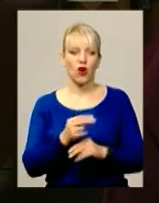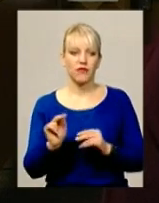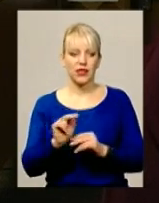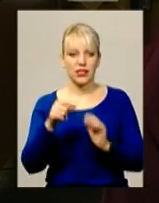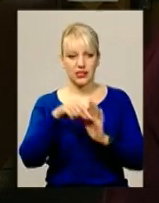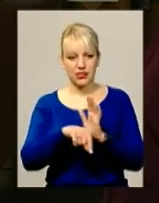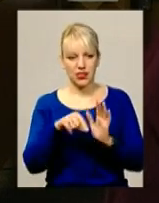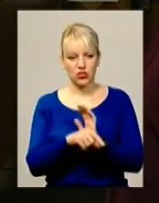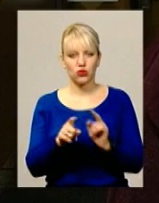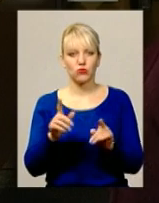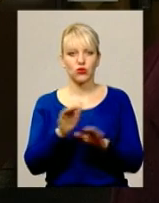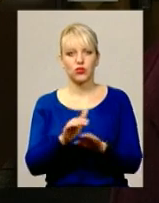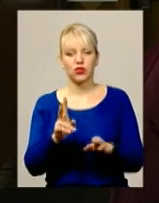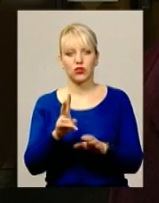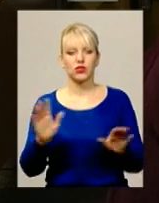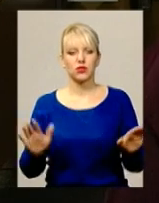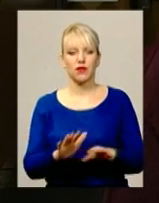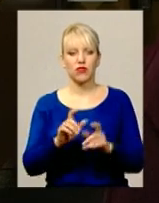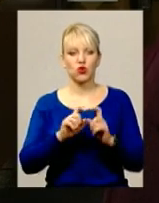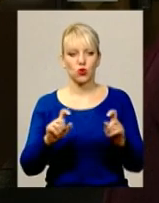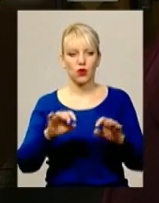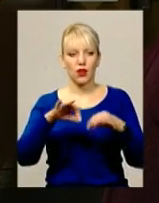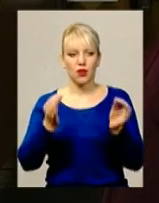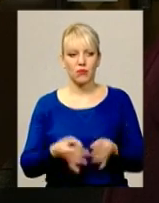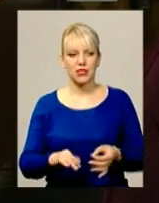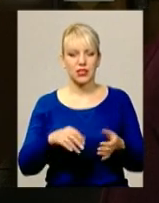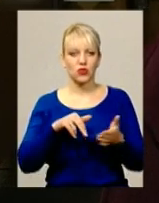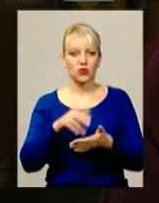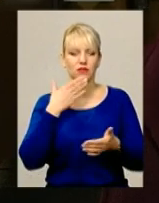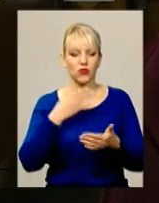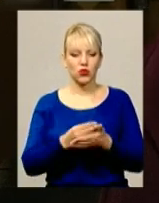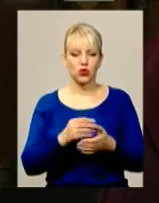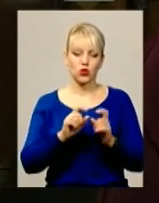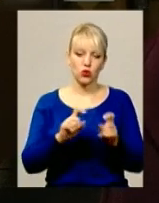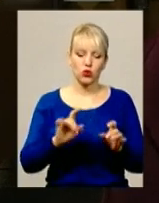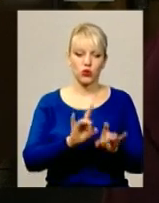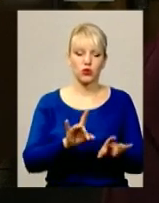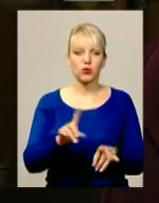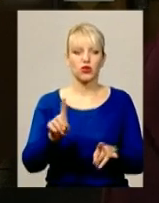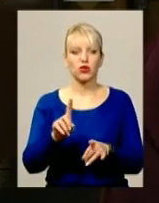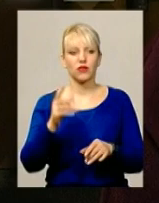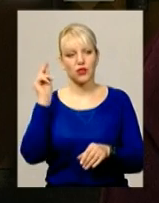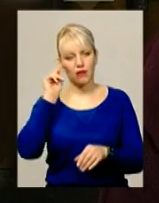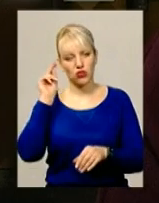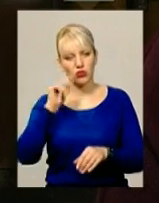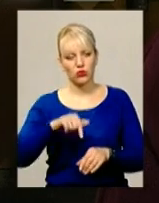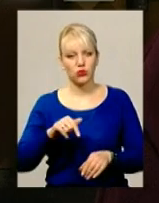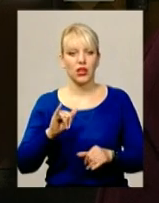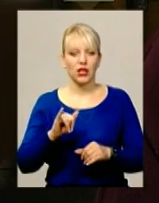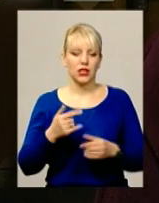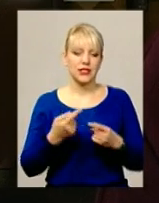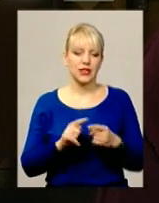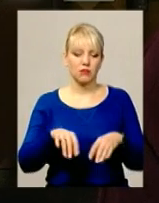що діти, які співають в школі мистецтв, вони потім йдуть в свою школу, розповідають, чому вони навчаються, тобто вони